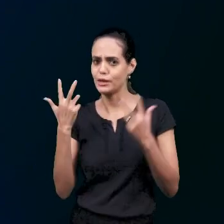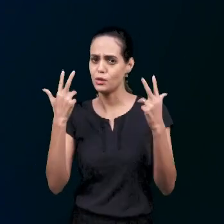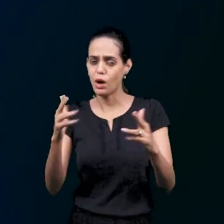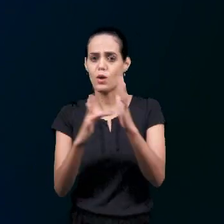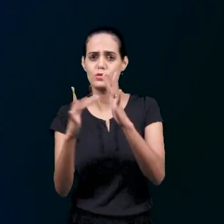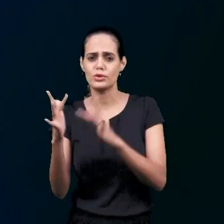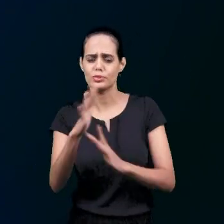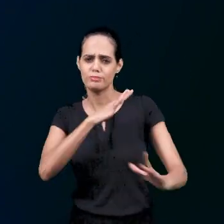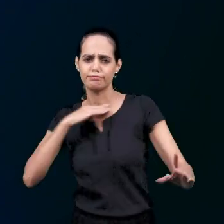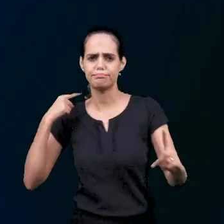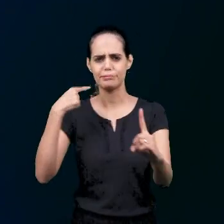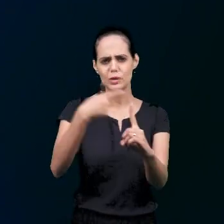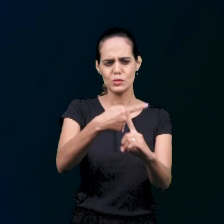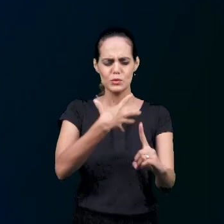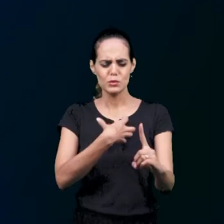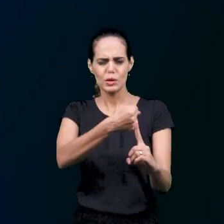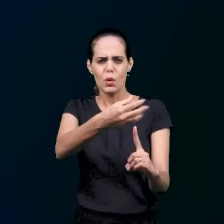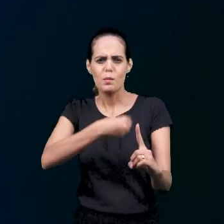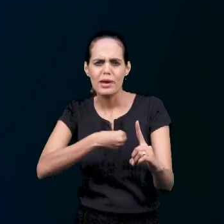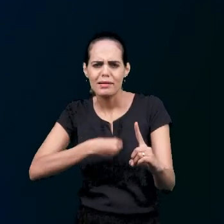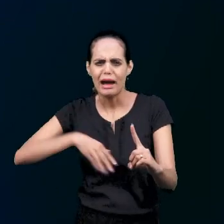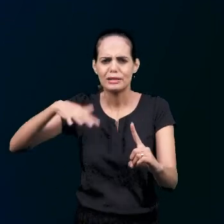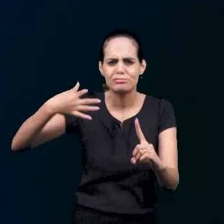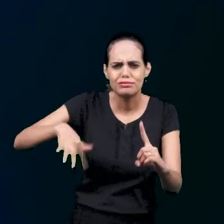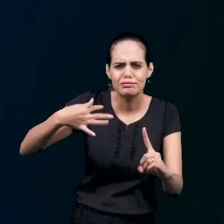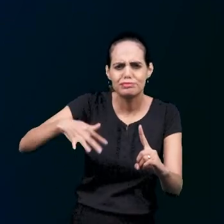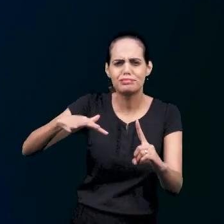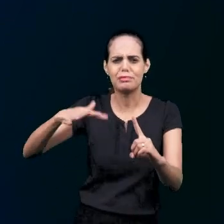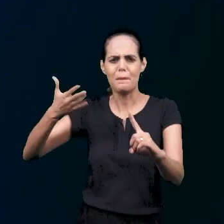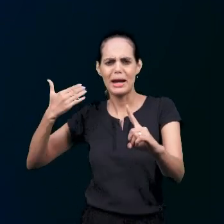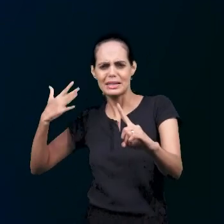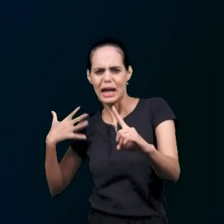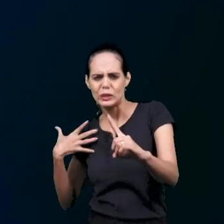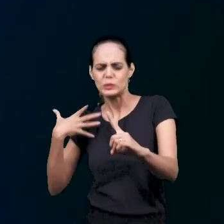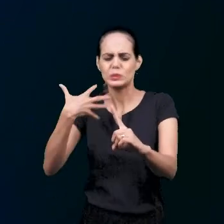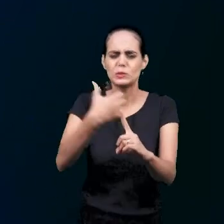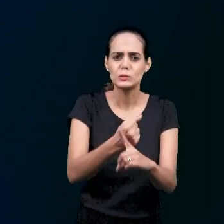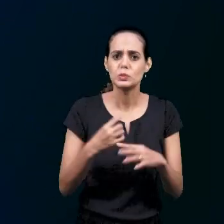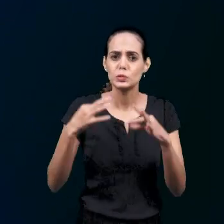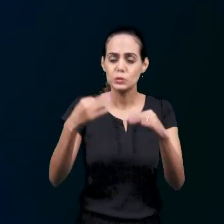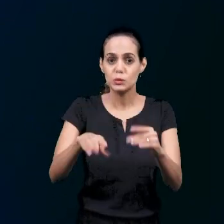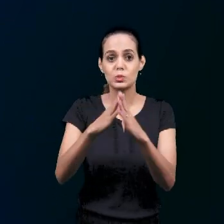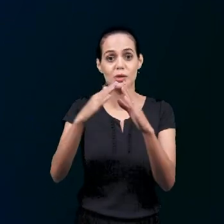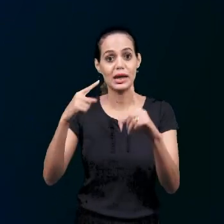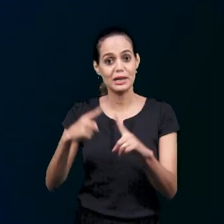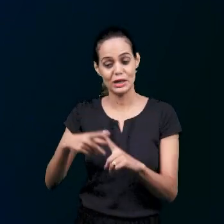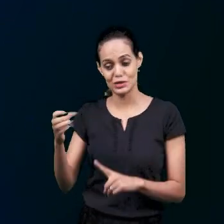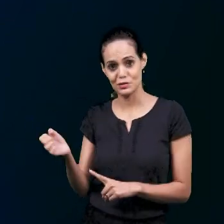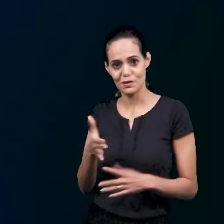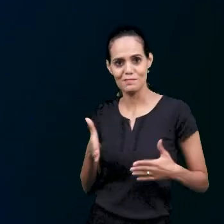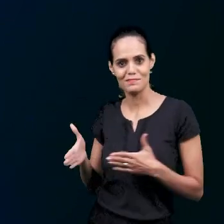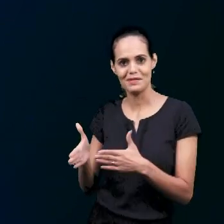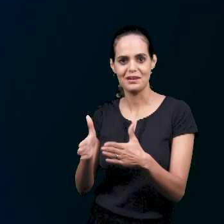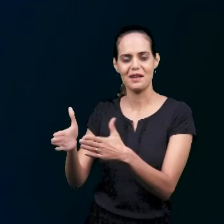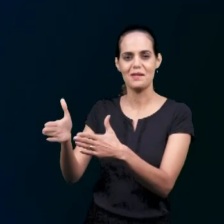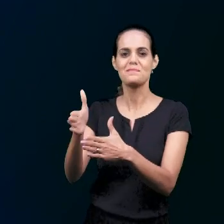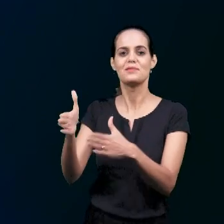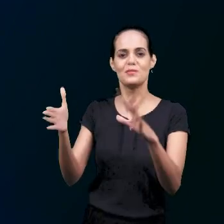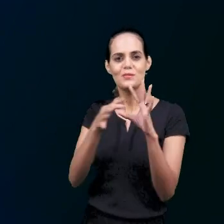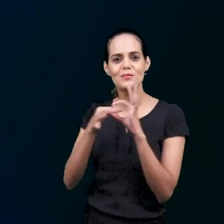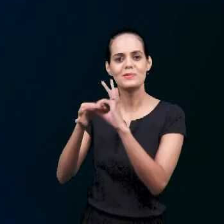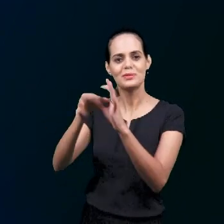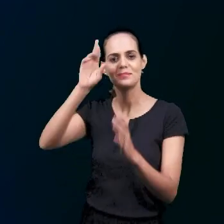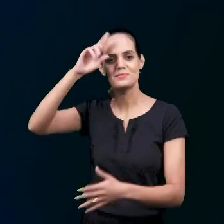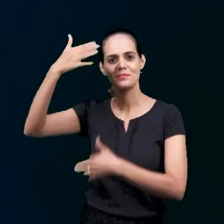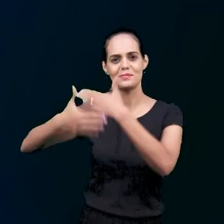Calvaire, il a porté sur lui toute l'amertume de l'homme et tout son passé. Et ainsi, l'Église a passé à vivre une